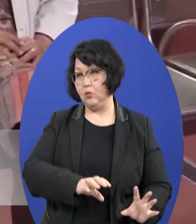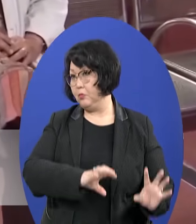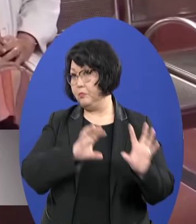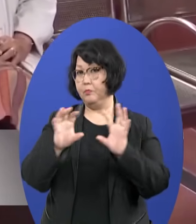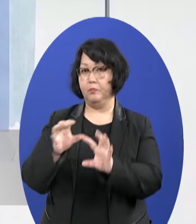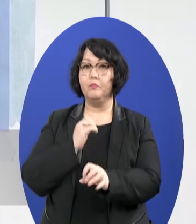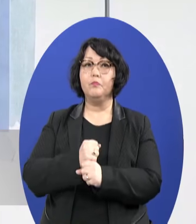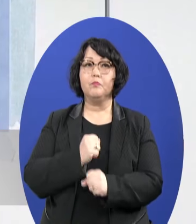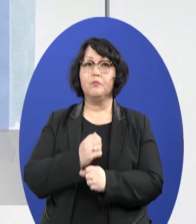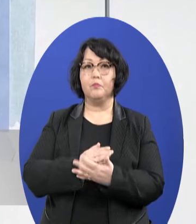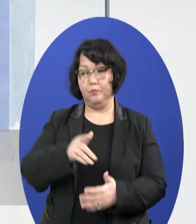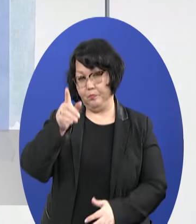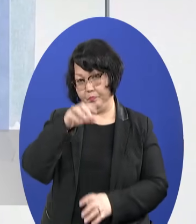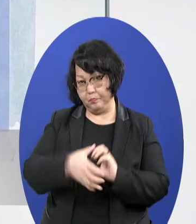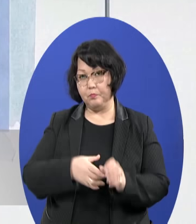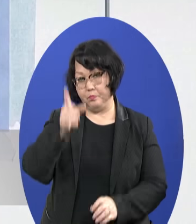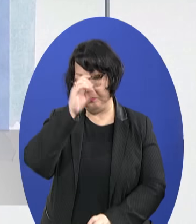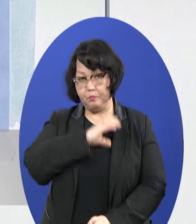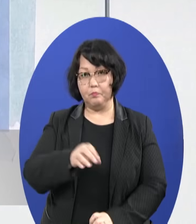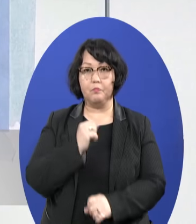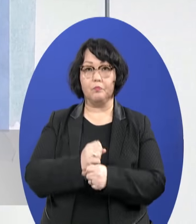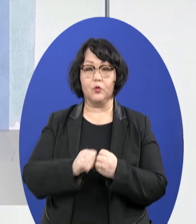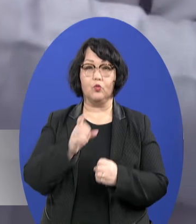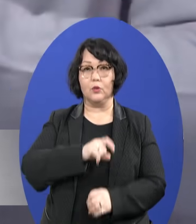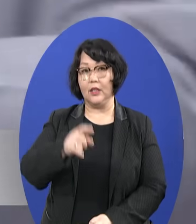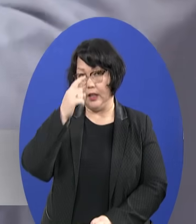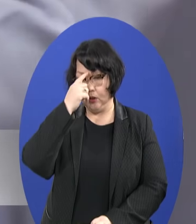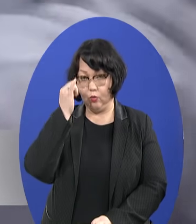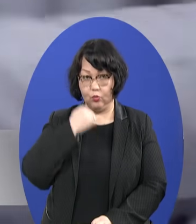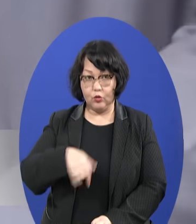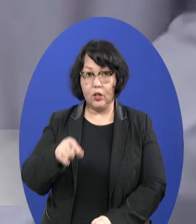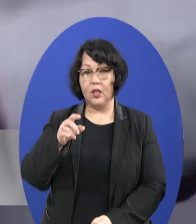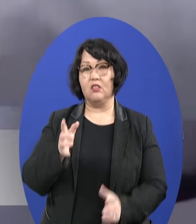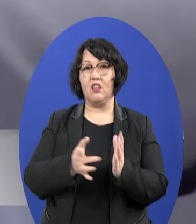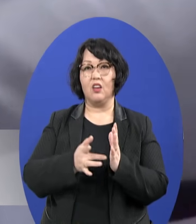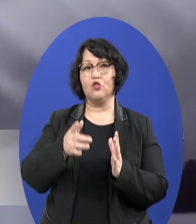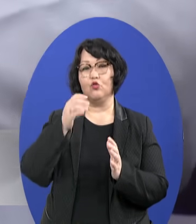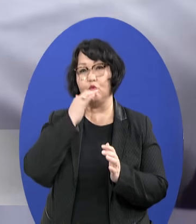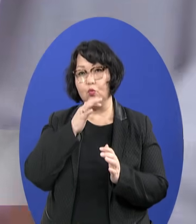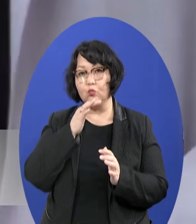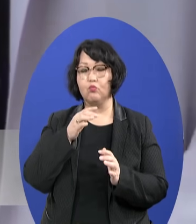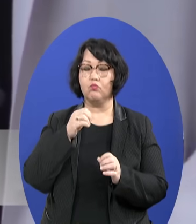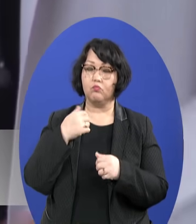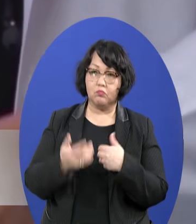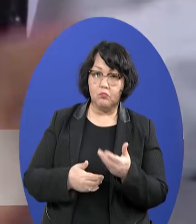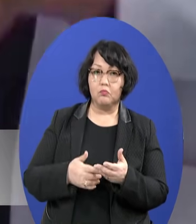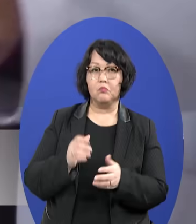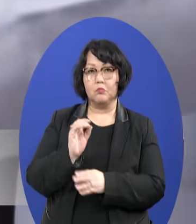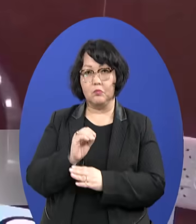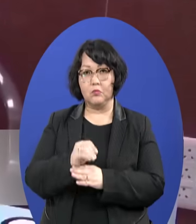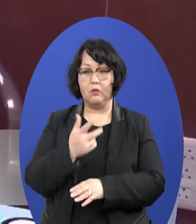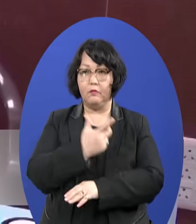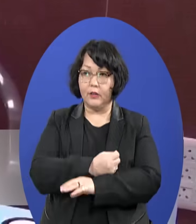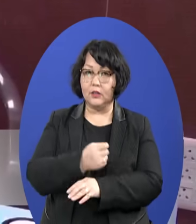юм. Дэлхийн эрүүл мэндийн байгууллагын ажилтнууд энэтхэгийн талд техникийн зөвлөмж зөвлөгөө өгч вакцин жуулалт мониторинг